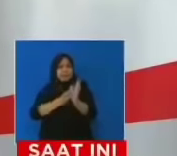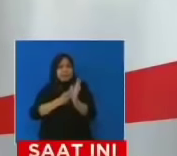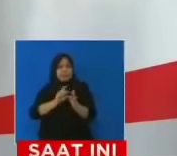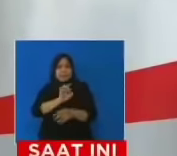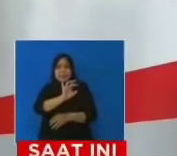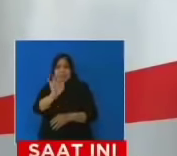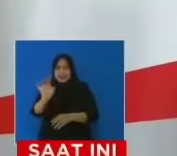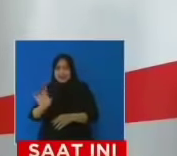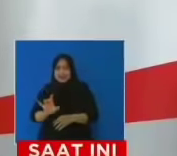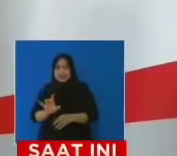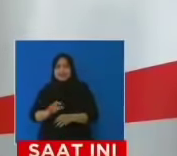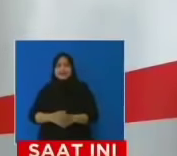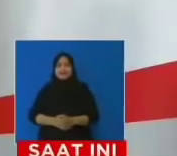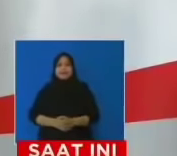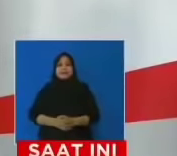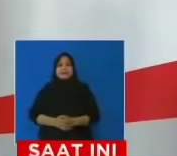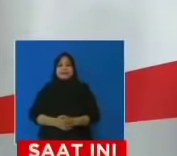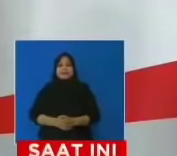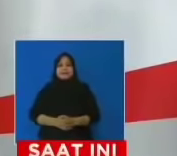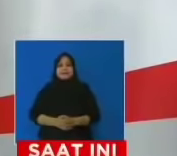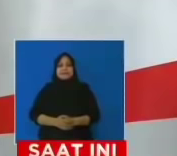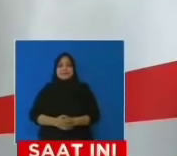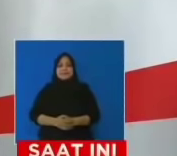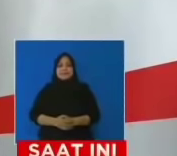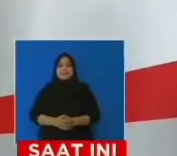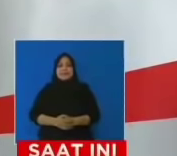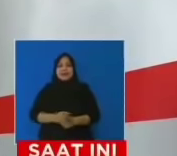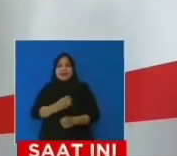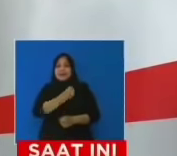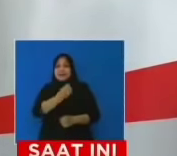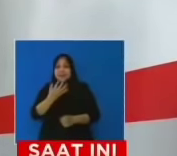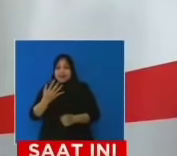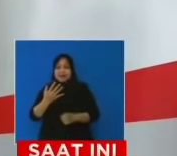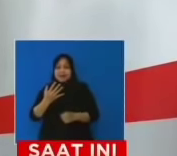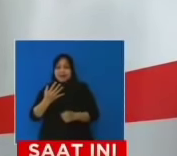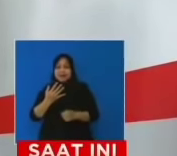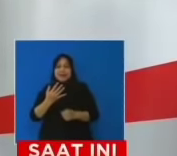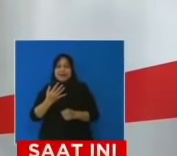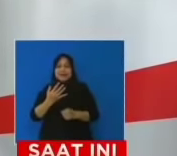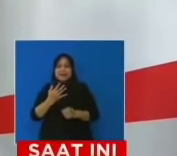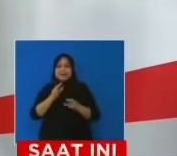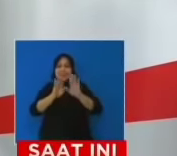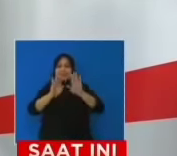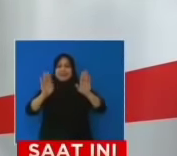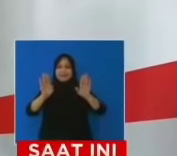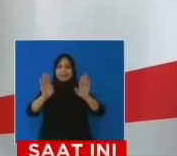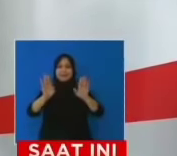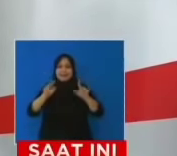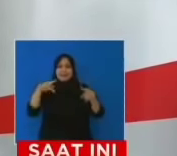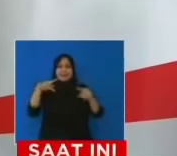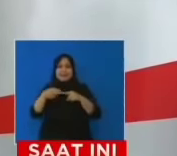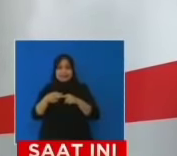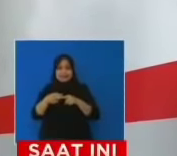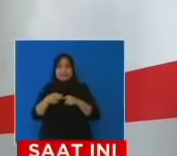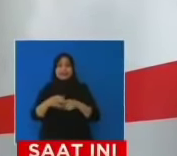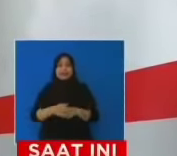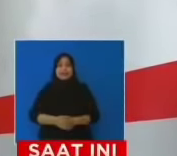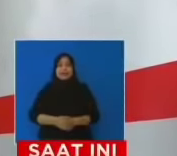lain, silakan beberapa portal resmi sudah kita terbitkan di